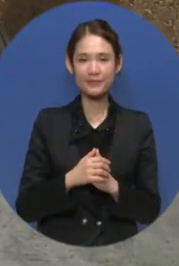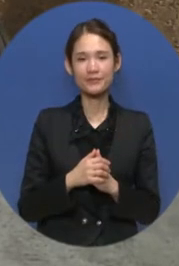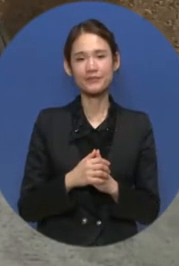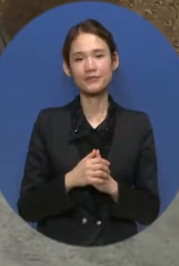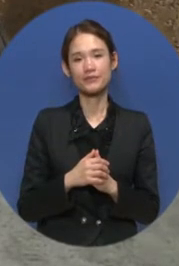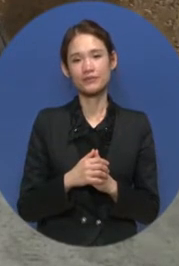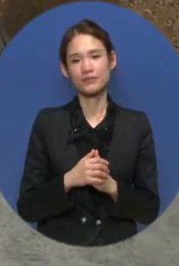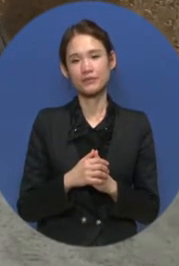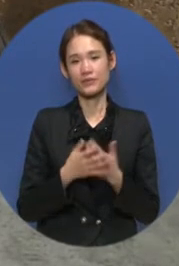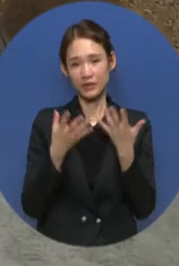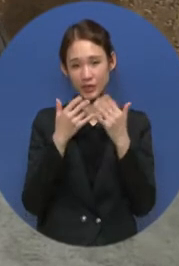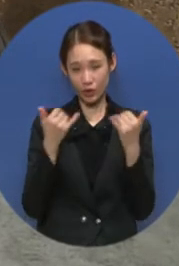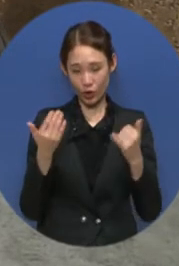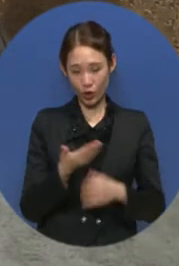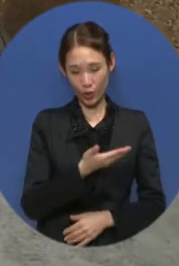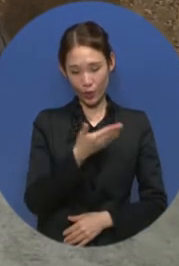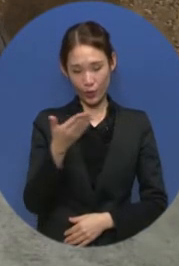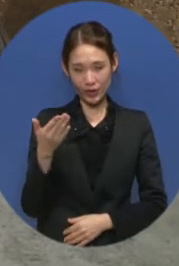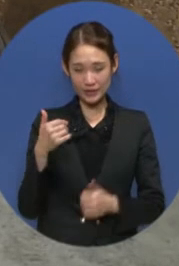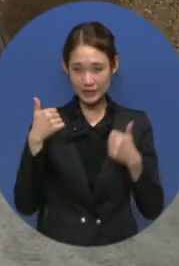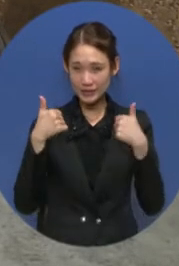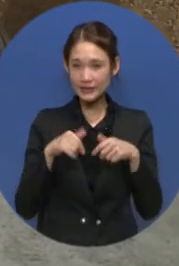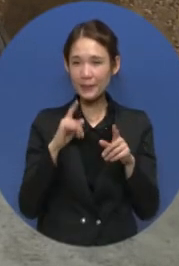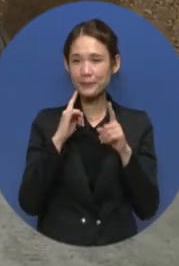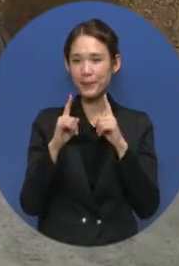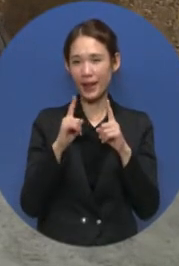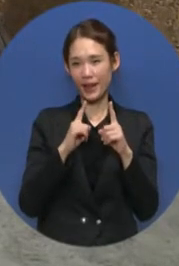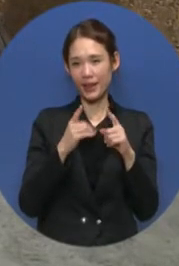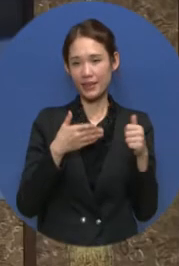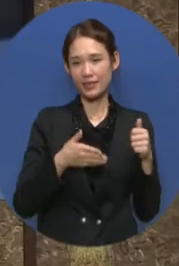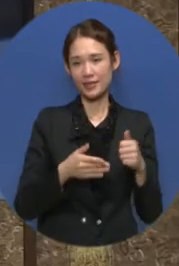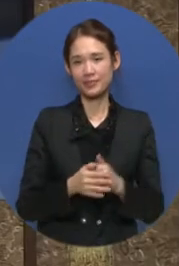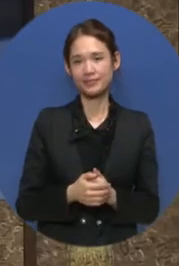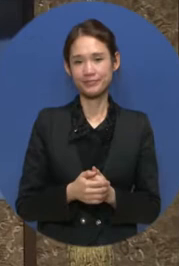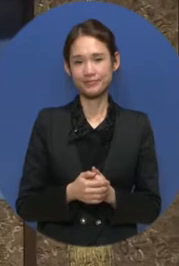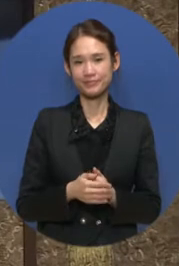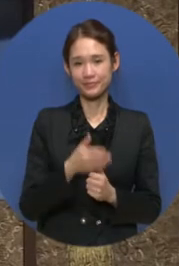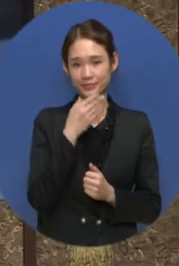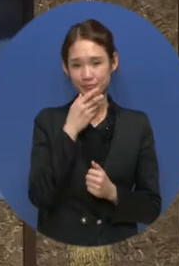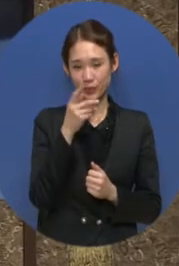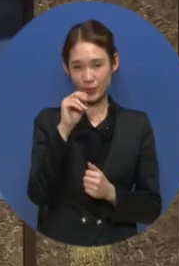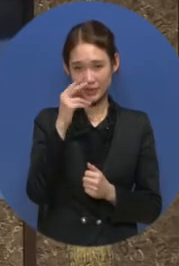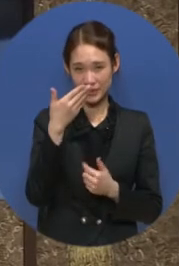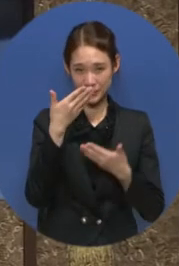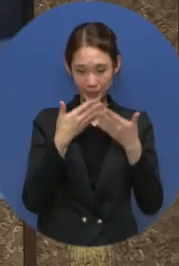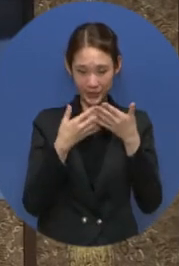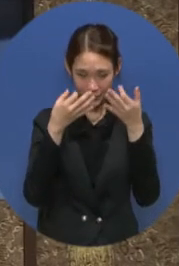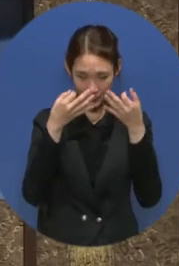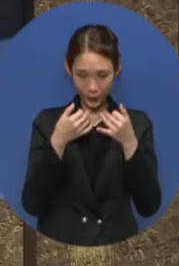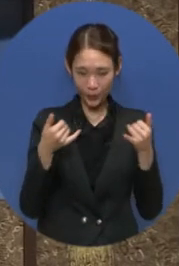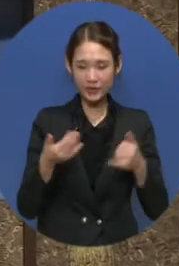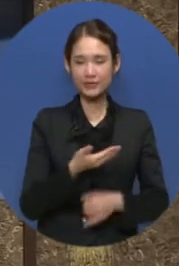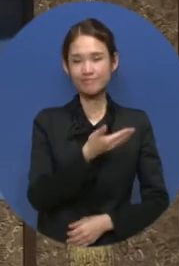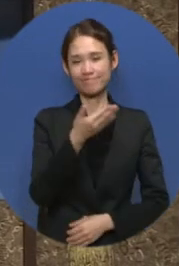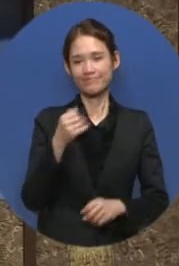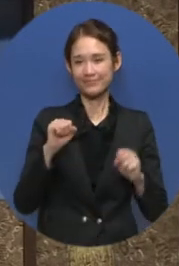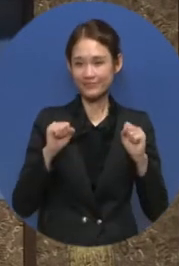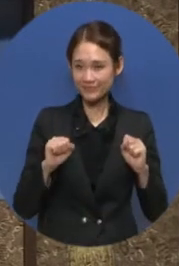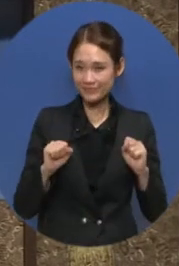네, 먼저 시청자 분들께 인사 한 말씀 해주시죠. 네, 복지 TV를 사랑하시는 시청자 여러분